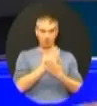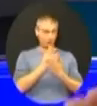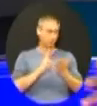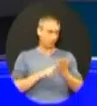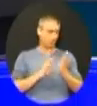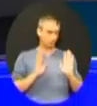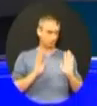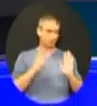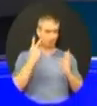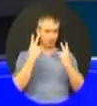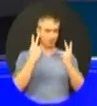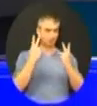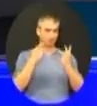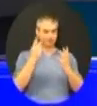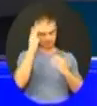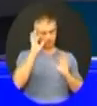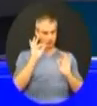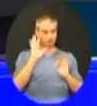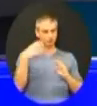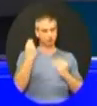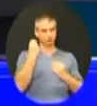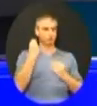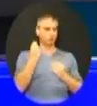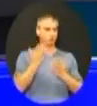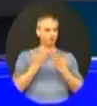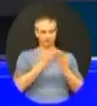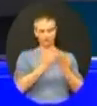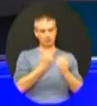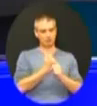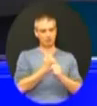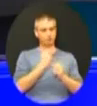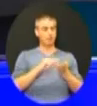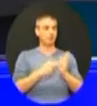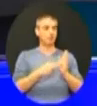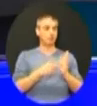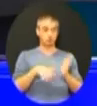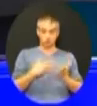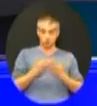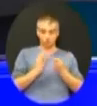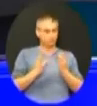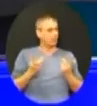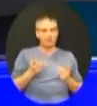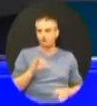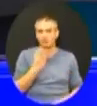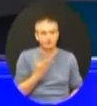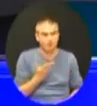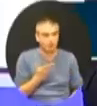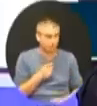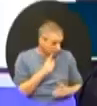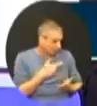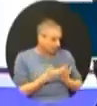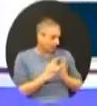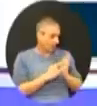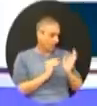החלטה נכונה אני חושבת שחשוב זה זה הגיוני שיהיה מי ש סייל בהוצאה לפועל של המדיניות יועץ משפטי איפה אתה תבחר אותו צעת החוק